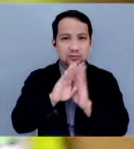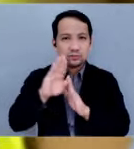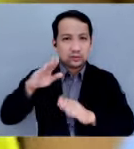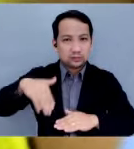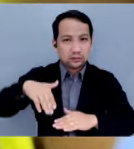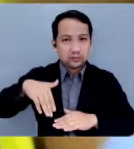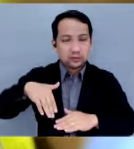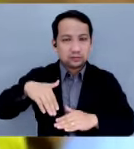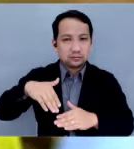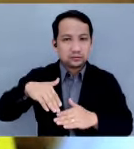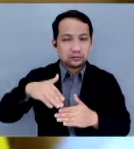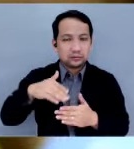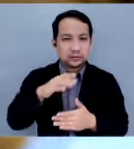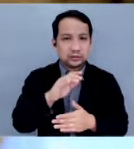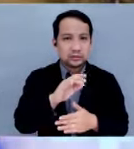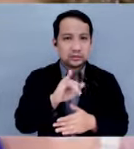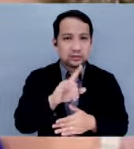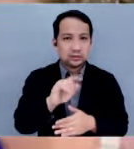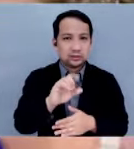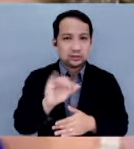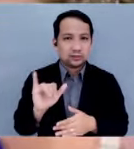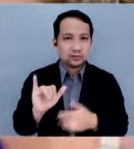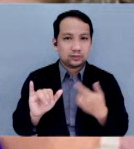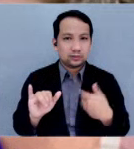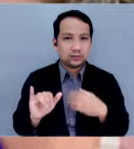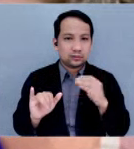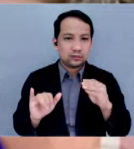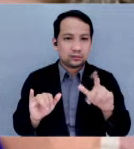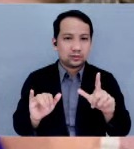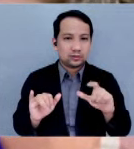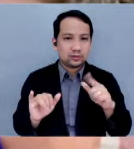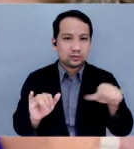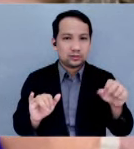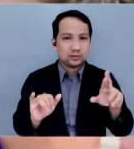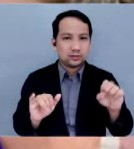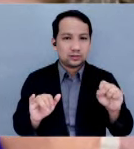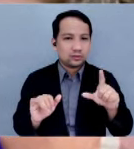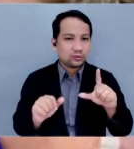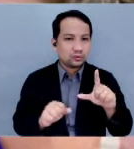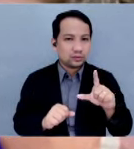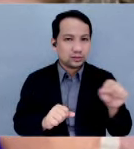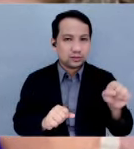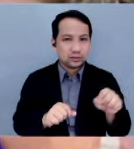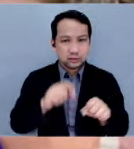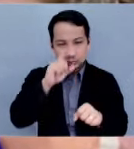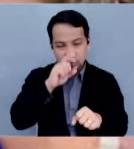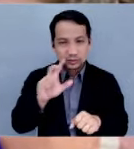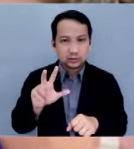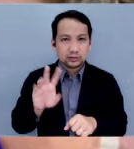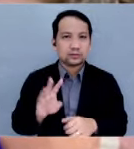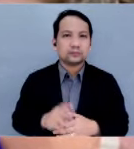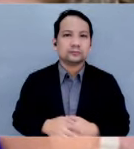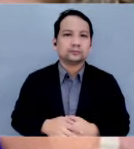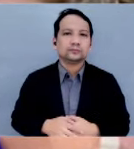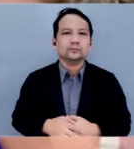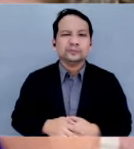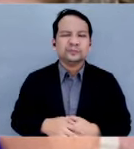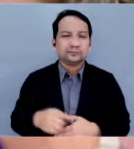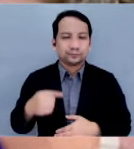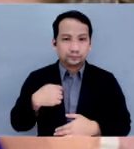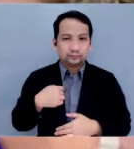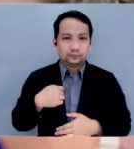na si Itoy. Ako po si May Liza Rosales, 34 years old. Taga dito